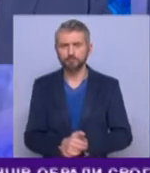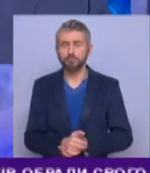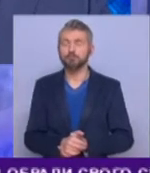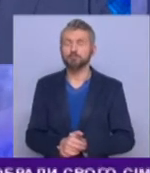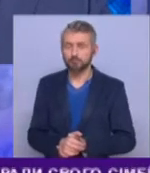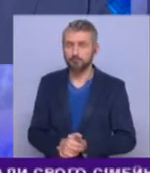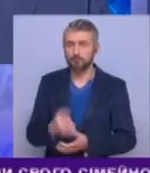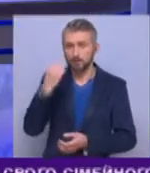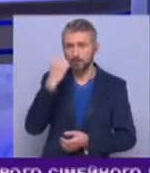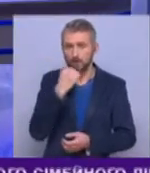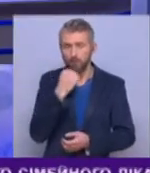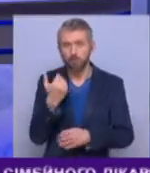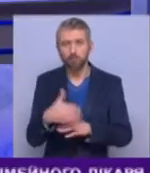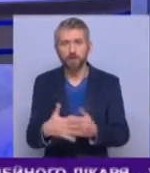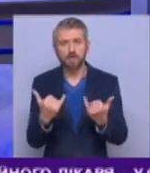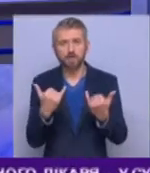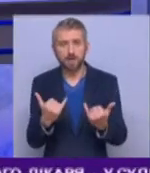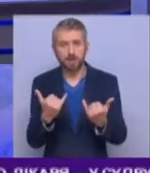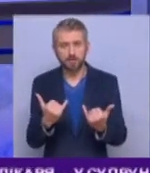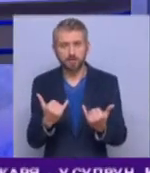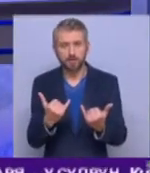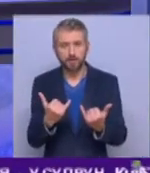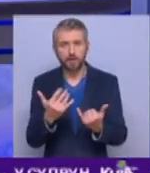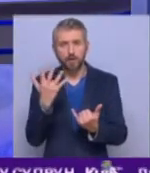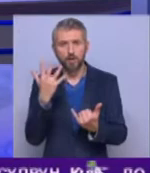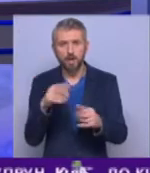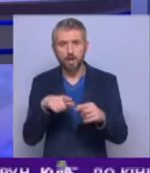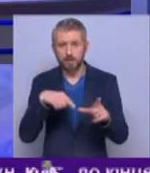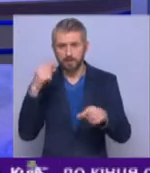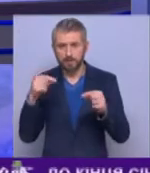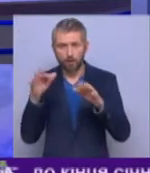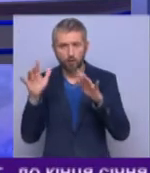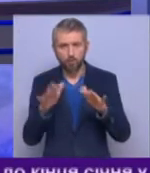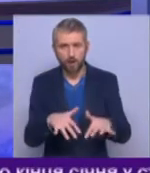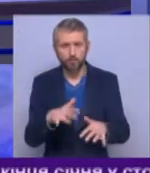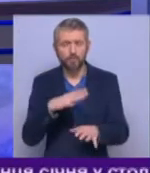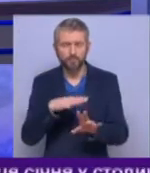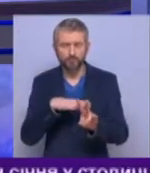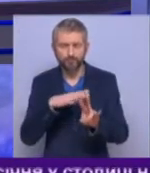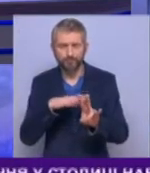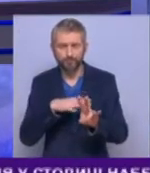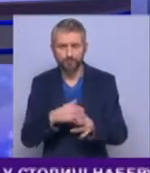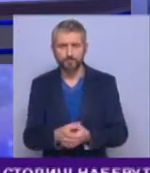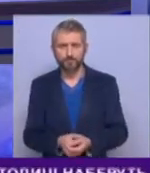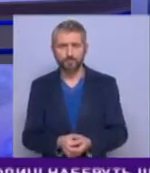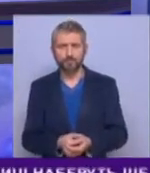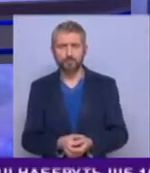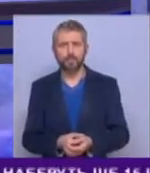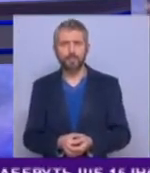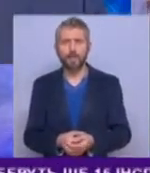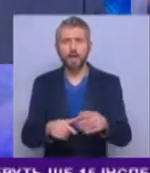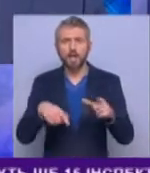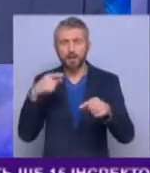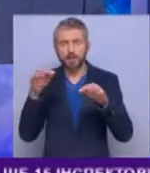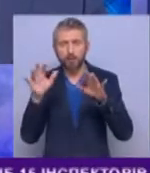Дякуємо. Та, ну, ми... Зараз, коли все опало... Заждіть хвилинку. Та ми чекаємо. Листя